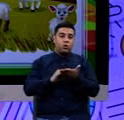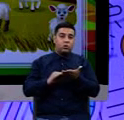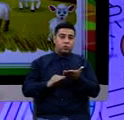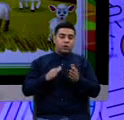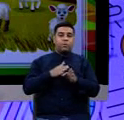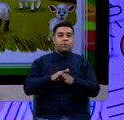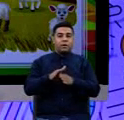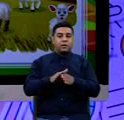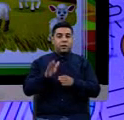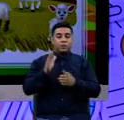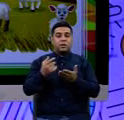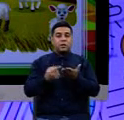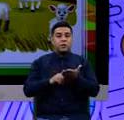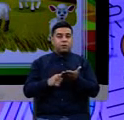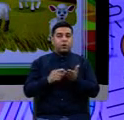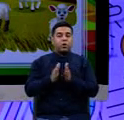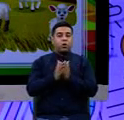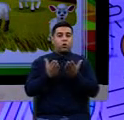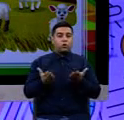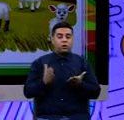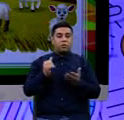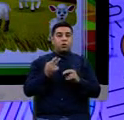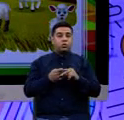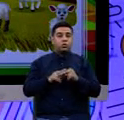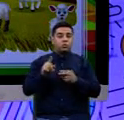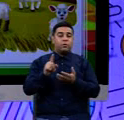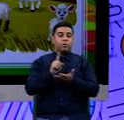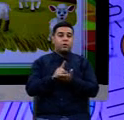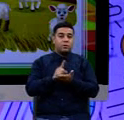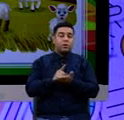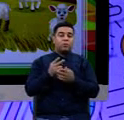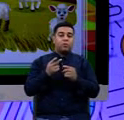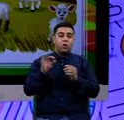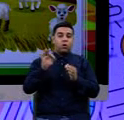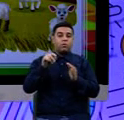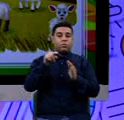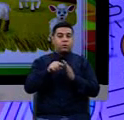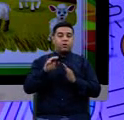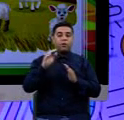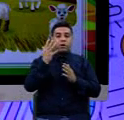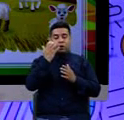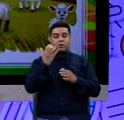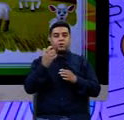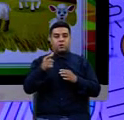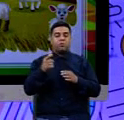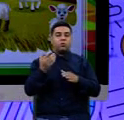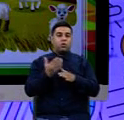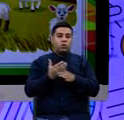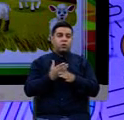tarzida bajaramiz. Daftarlaringizni oching va ushbu topshirig'imiz ham aynan mana shu rasm